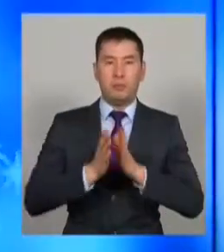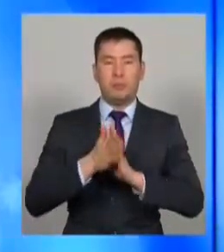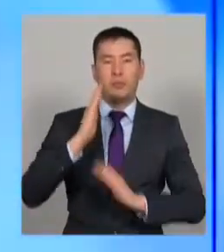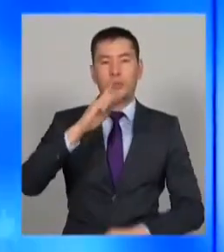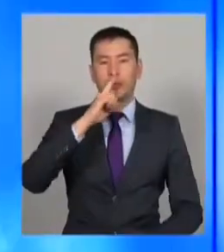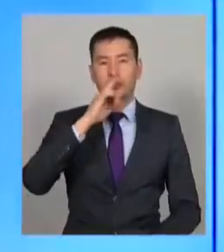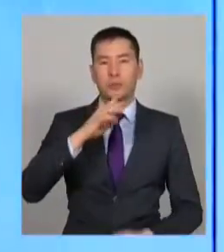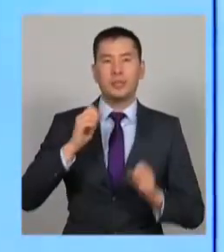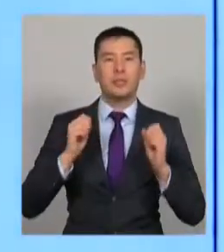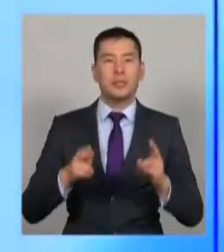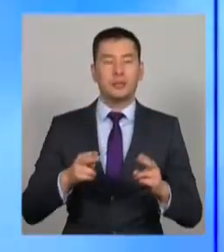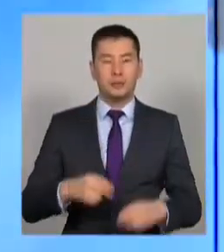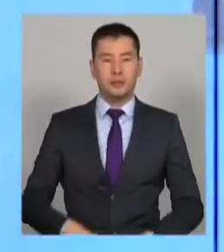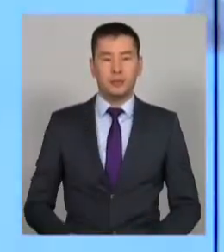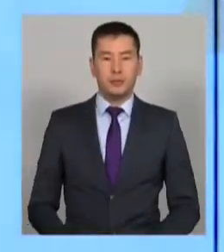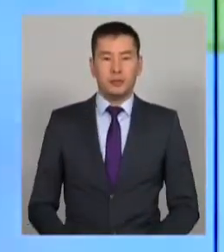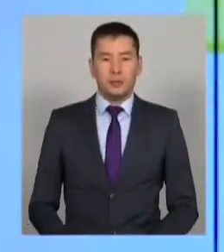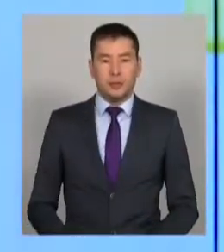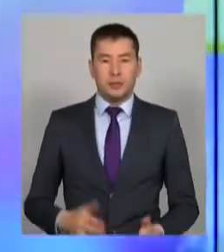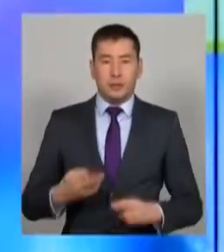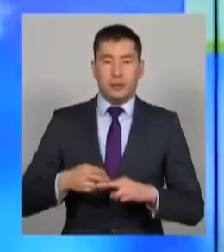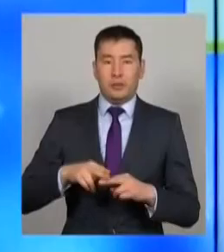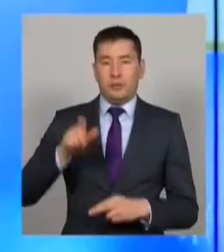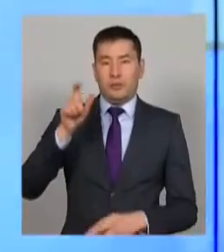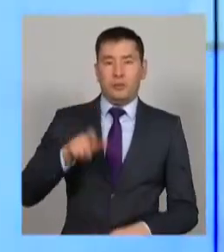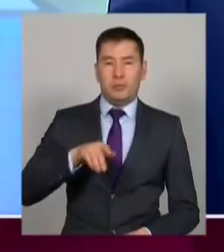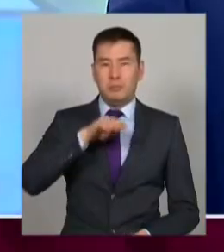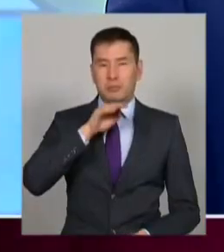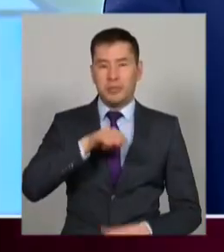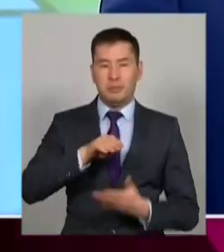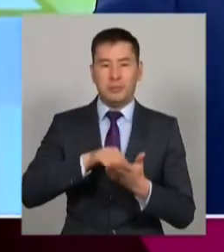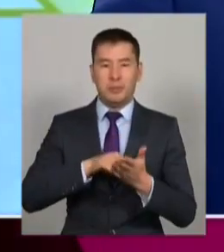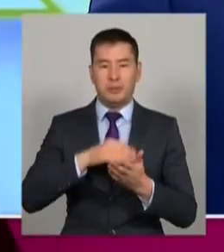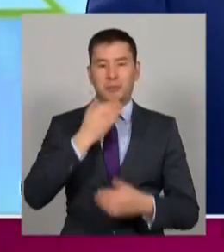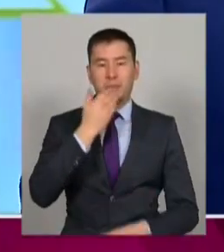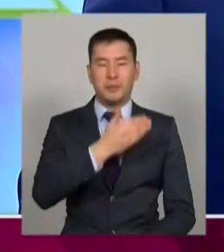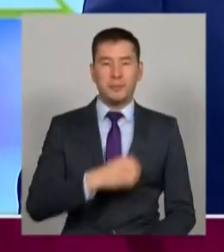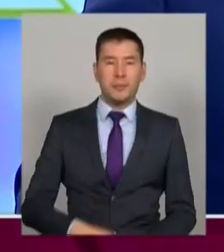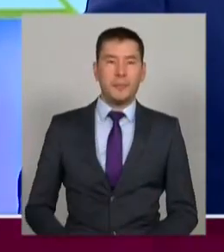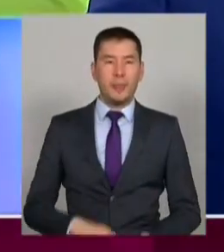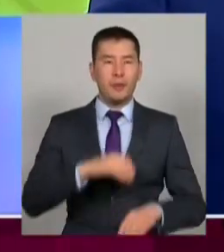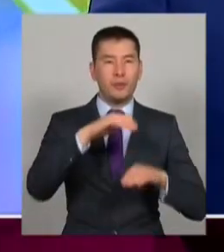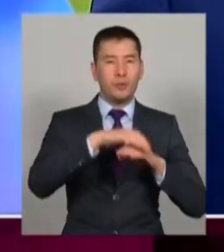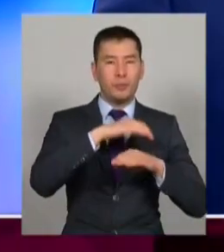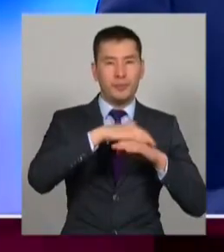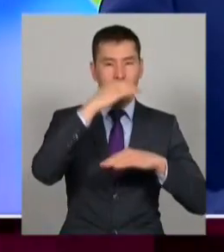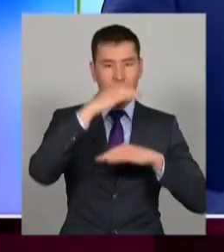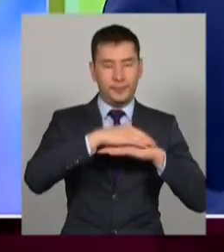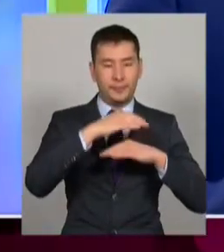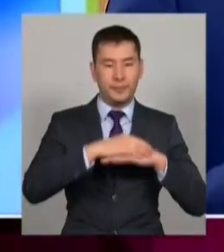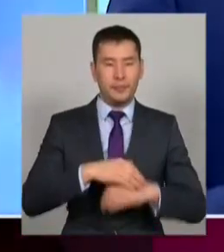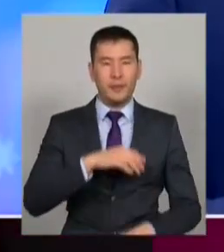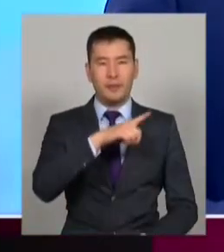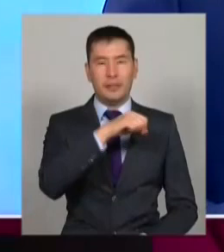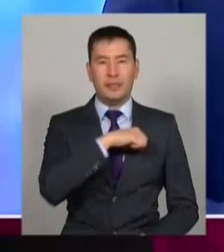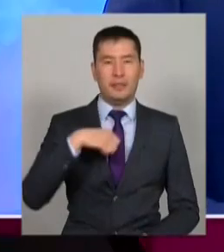байланысқа шығып отырған жазушы этнограф Болат Бопайұлы жауап беретін болады. Қайырлы кеш, Болат Бопайұлы. Өзіңізге белгілі